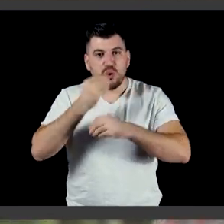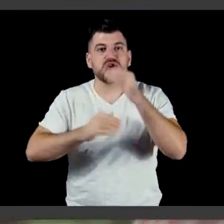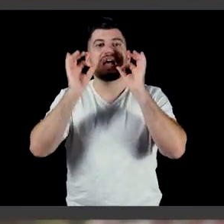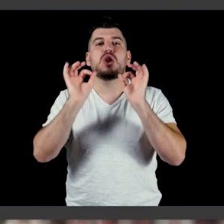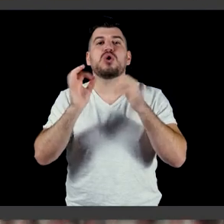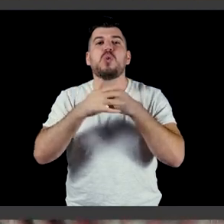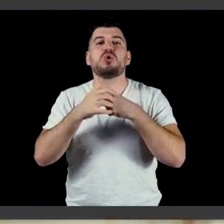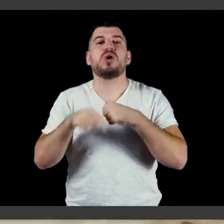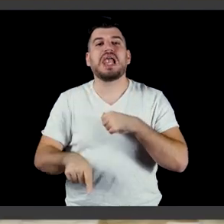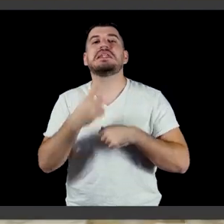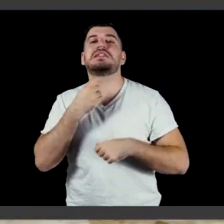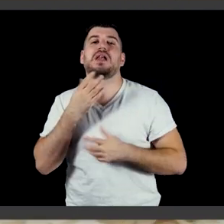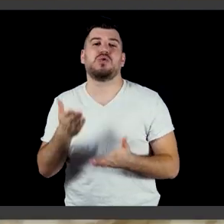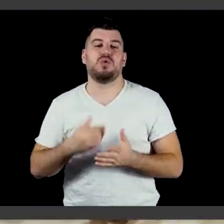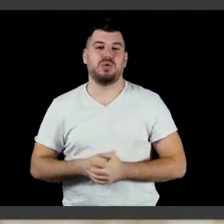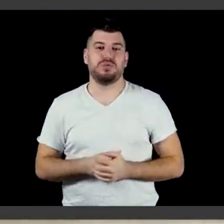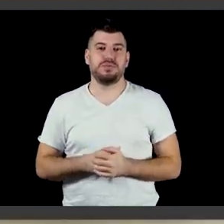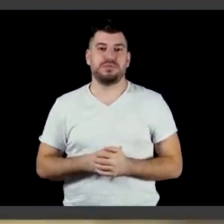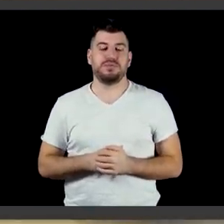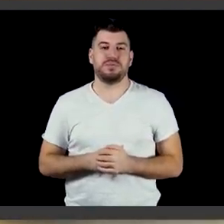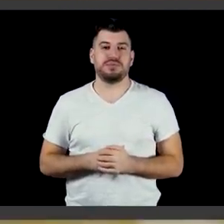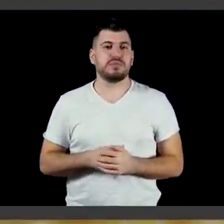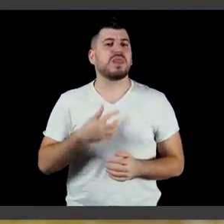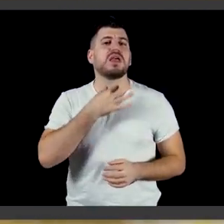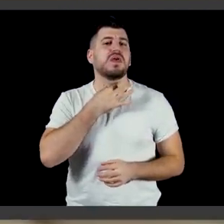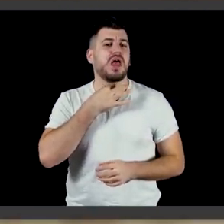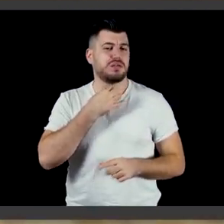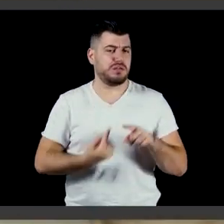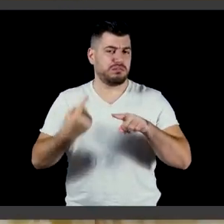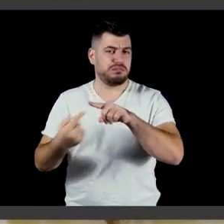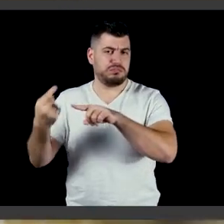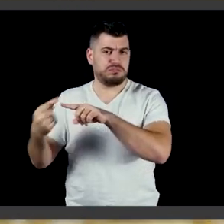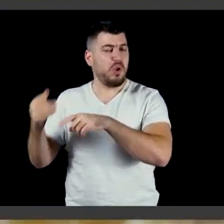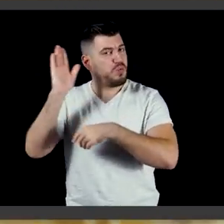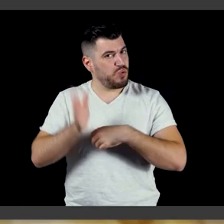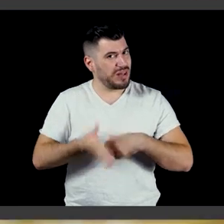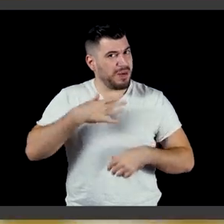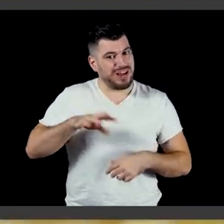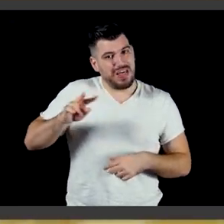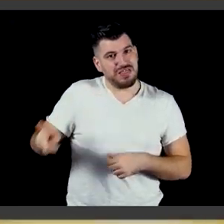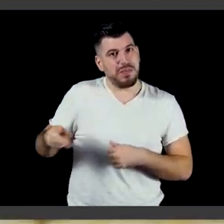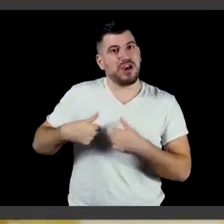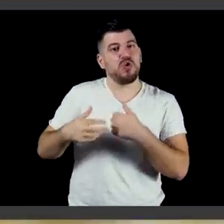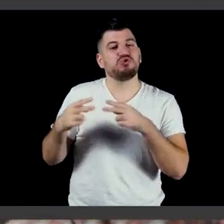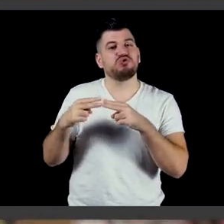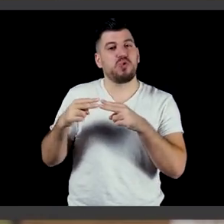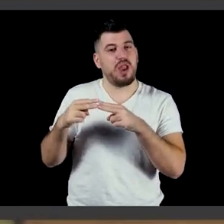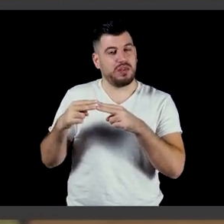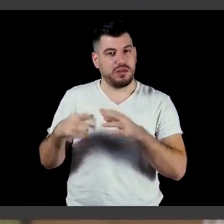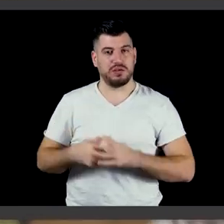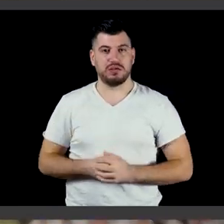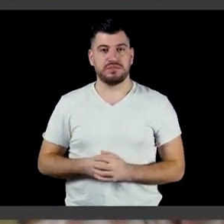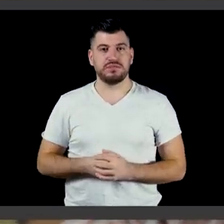γλυκό. Και δεν χρειάζεται και τίποτα άλλο. Μπορείτε βέβαια να βάλετε λίγο σοκολατίτσα πικρή στο πλάι γιατί είναι πάρα πολύ ωραία.